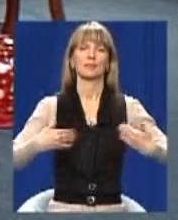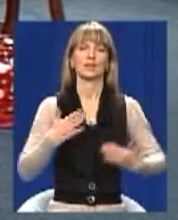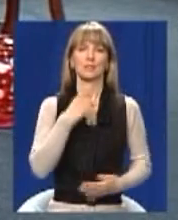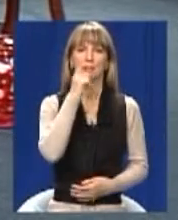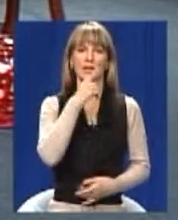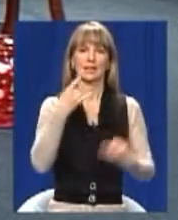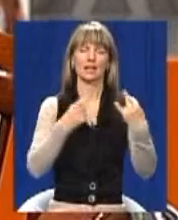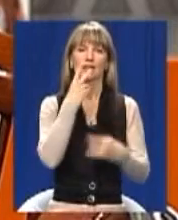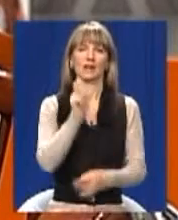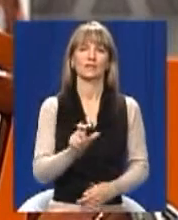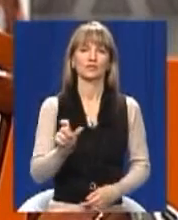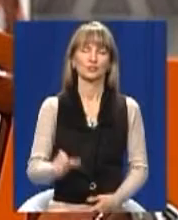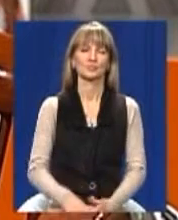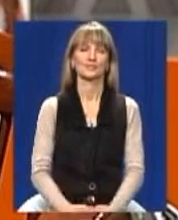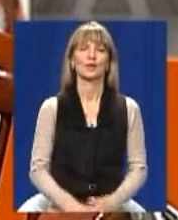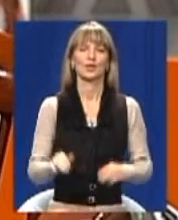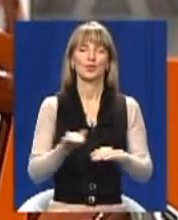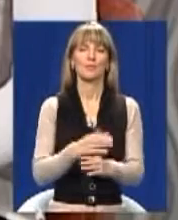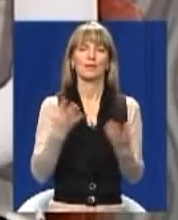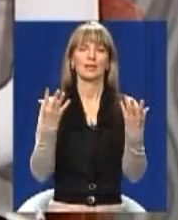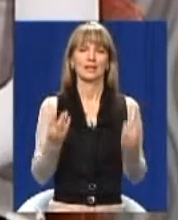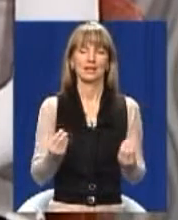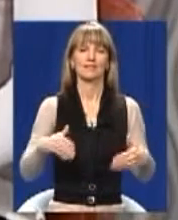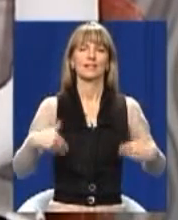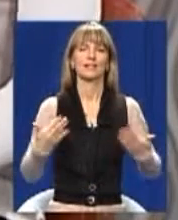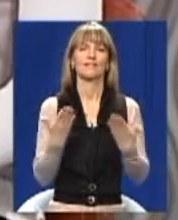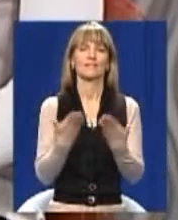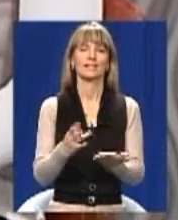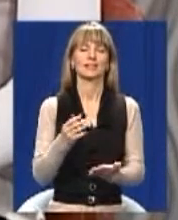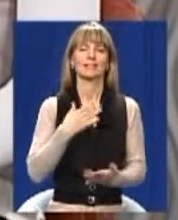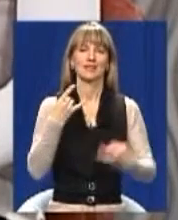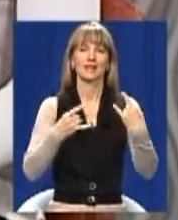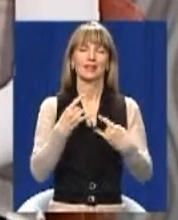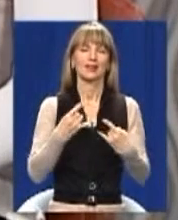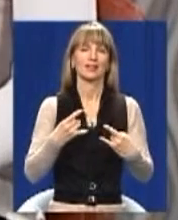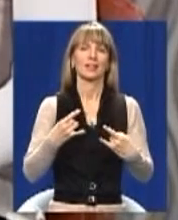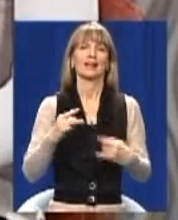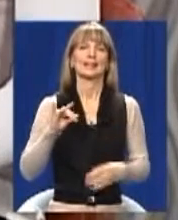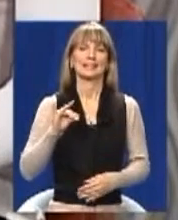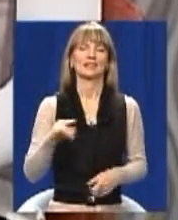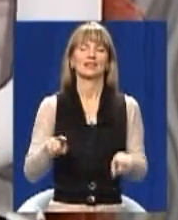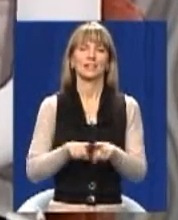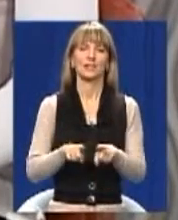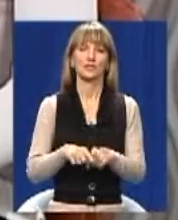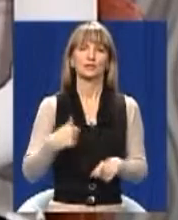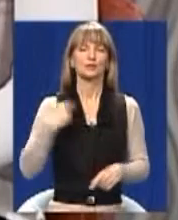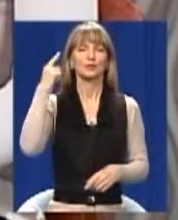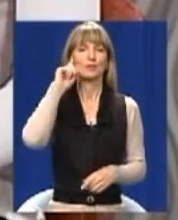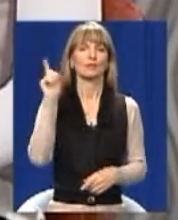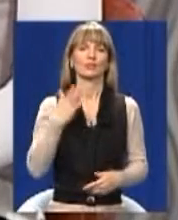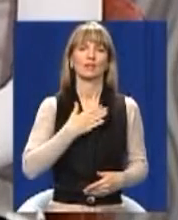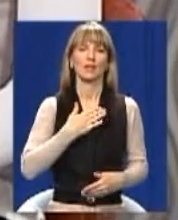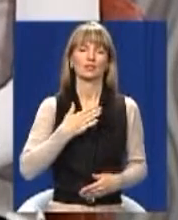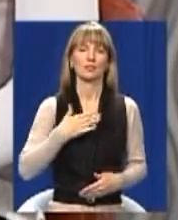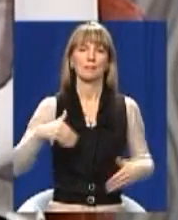привіт, наші маленькі телеглядачі! Доброго дня! Вітаємо вас на нашому телеканалі. Ми також сподіваємося, що